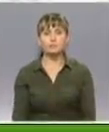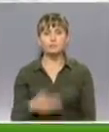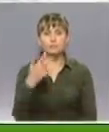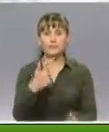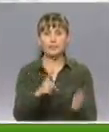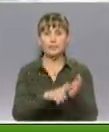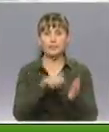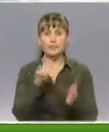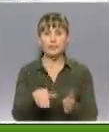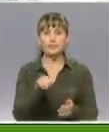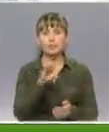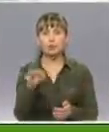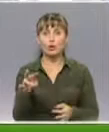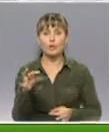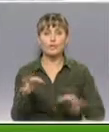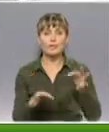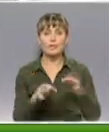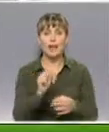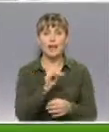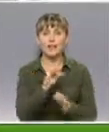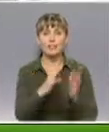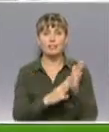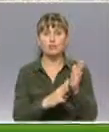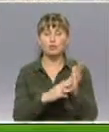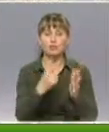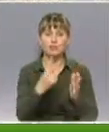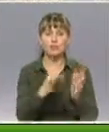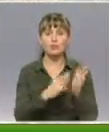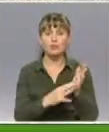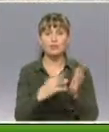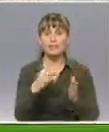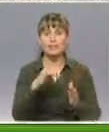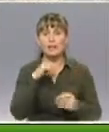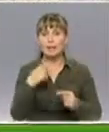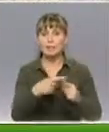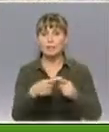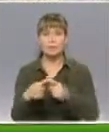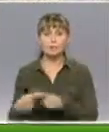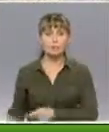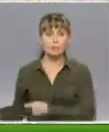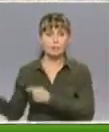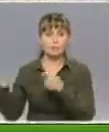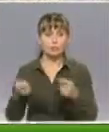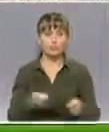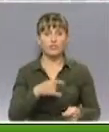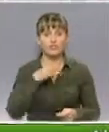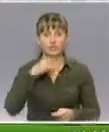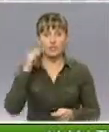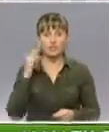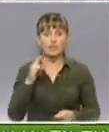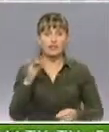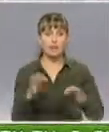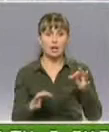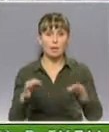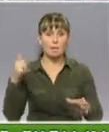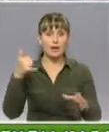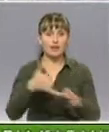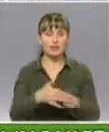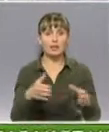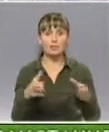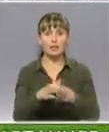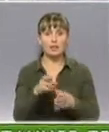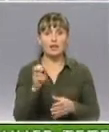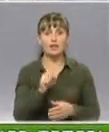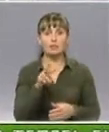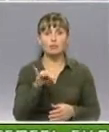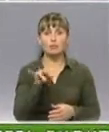37 тысяч тонн бензина марок АЕ-92 и 93 из России и Беларуси прибудут в Казахстан. На заправочной станции компании «Казмунайгаз»